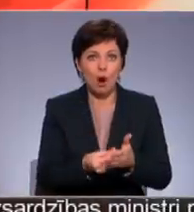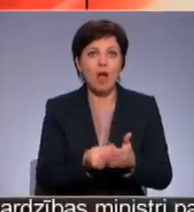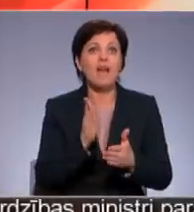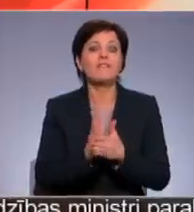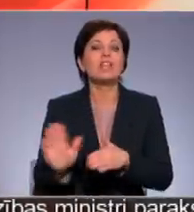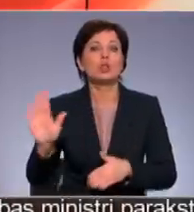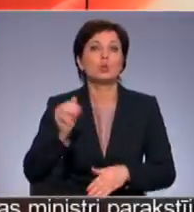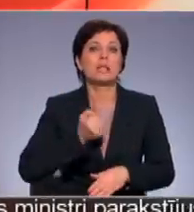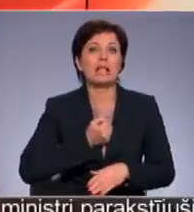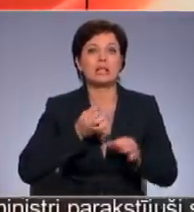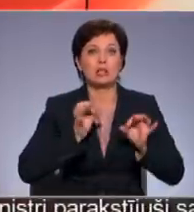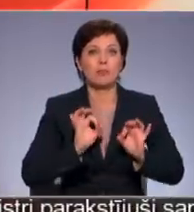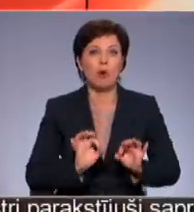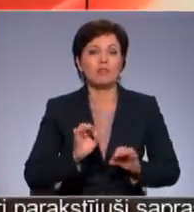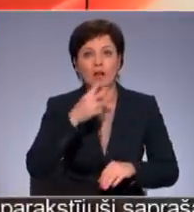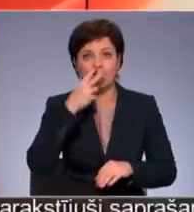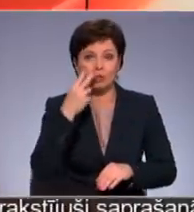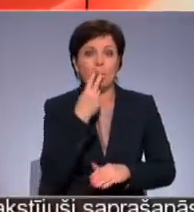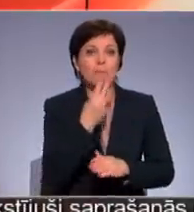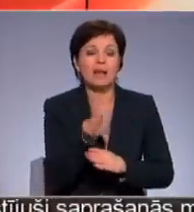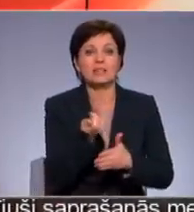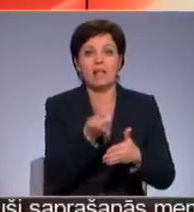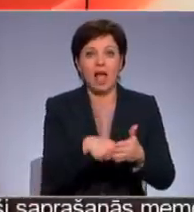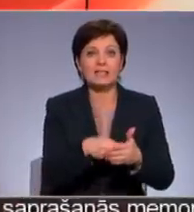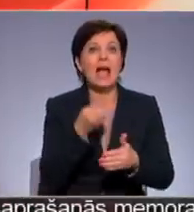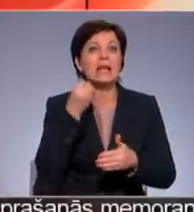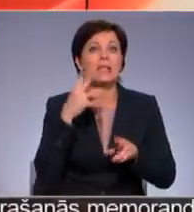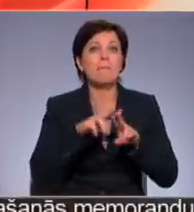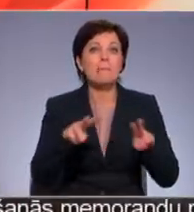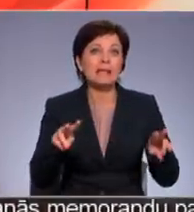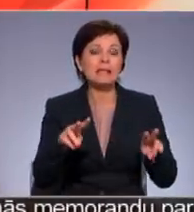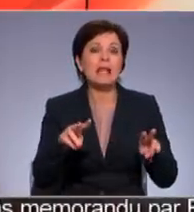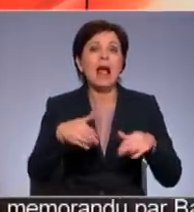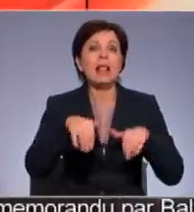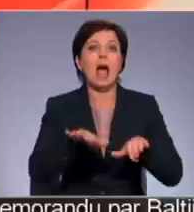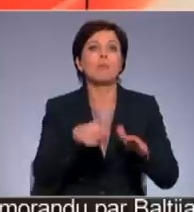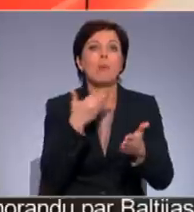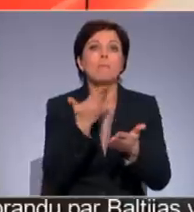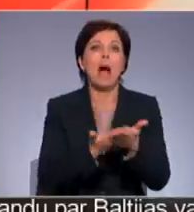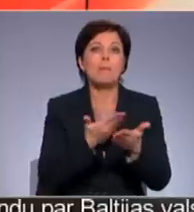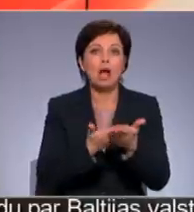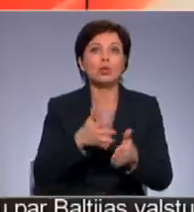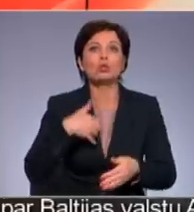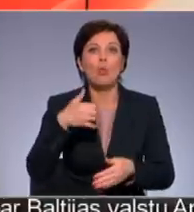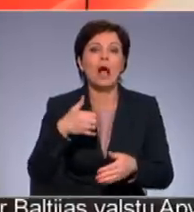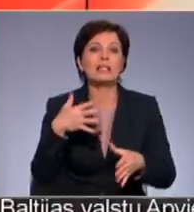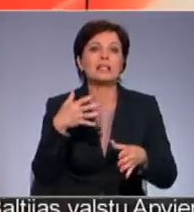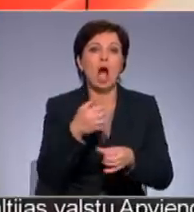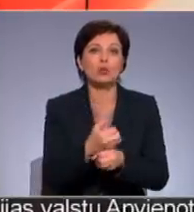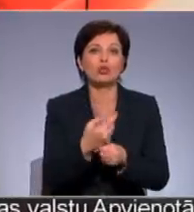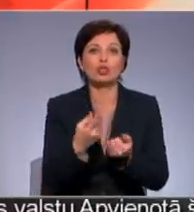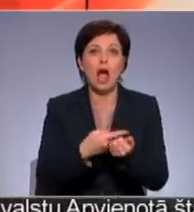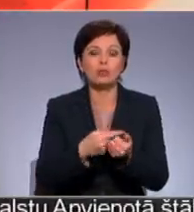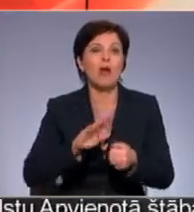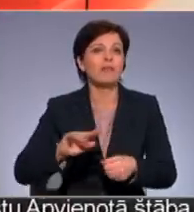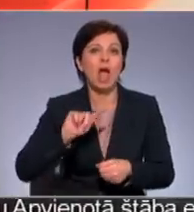Viduslatgales profesionālo vidusskolu paredzēts slēgt. Izglītības ministrija lēmumu pamato ar skolēnu sarūkošo skaitu un neekonomisku līdzekļu izlietošanu skolas